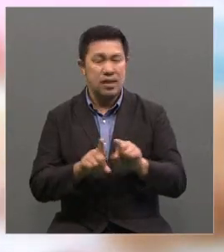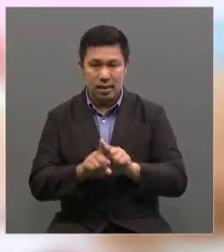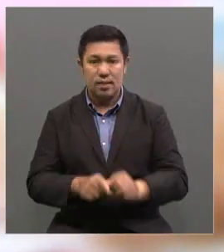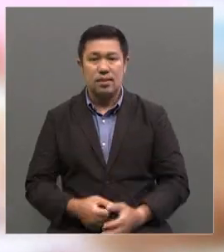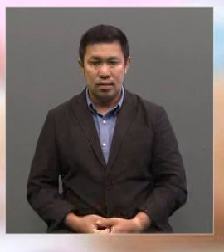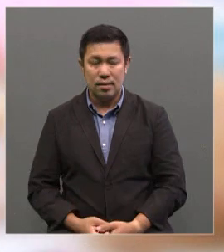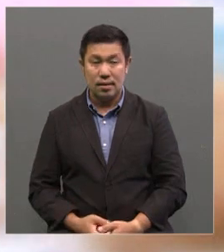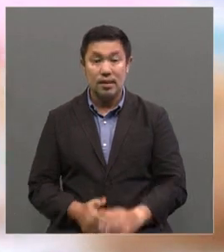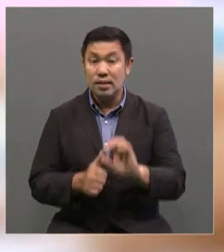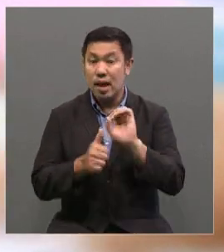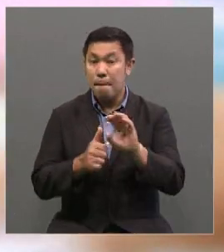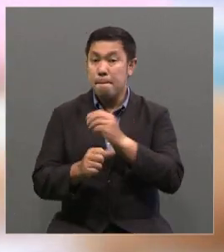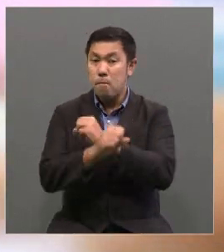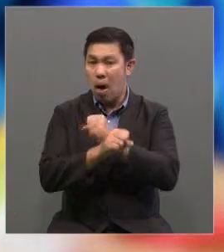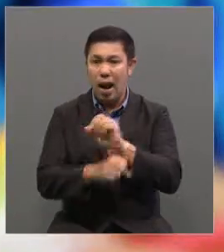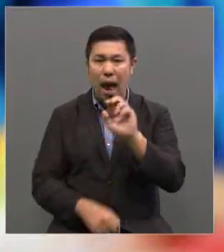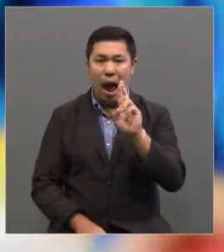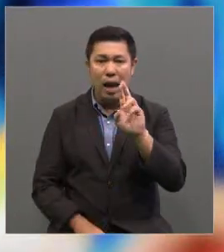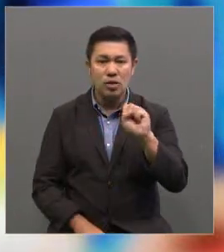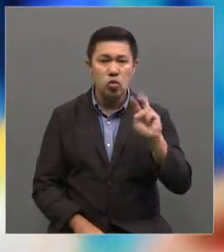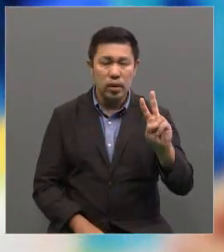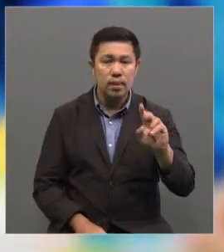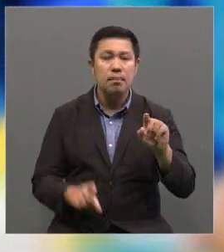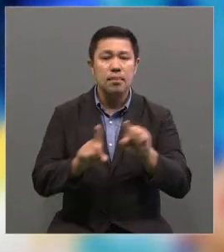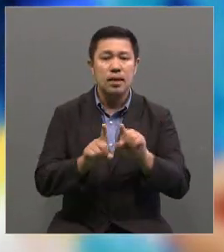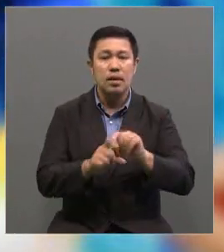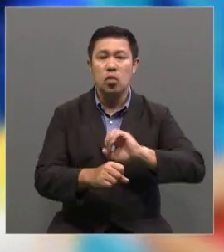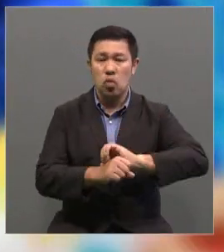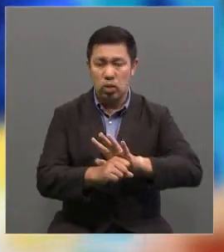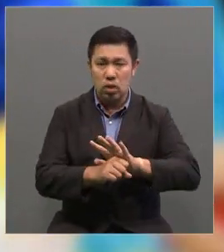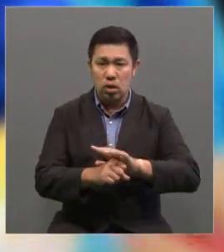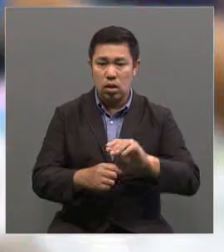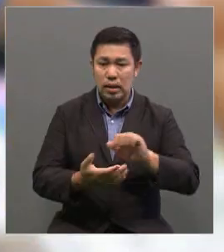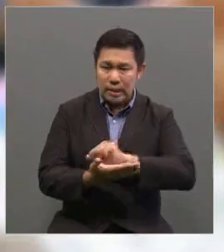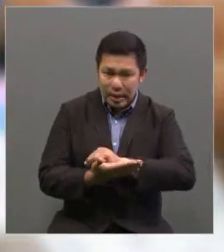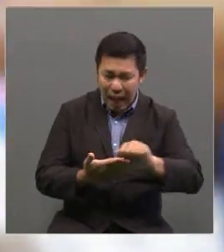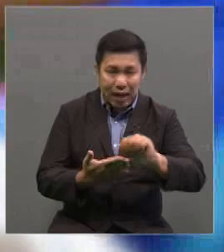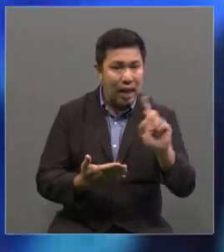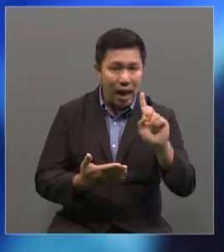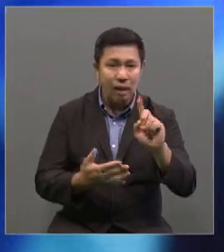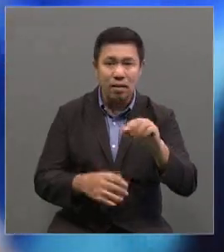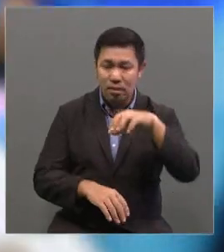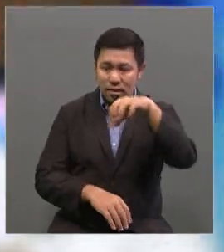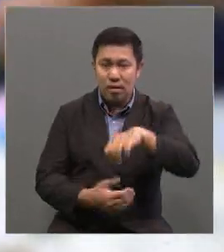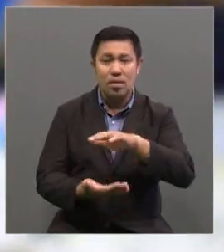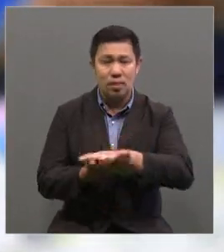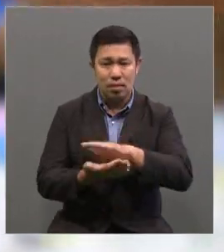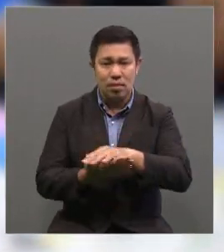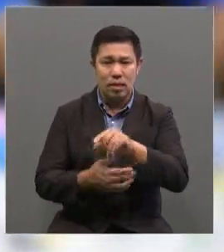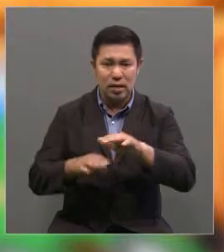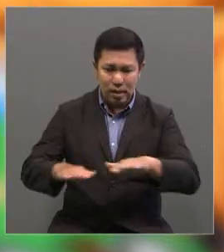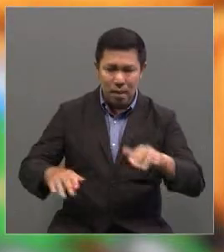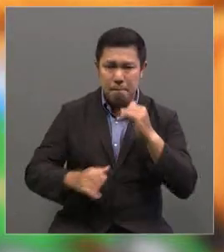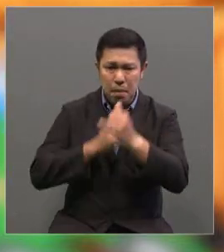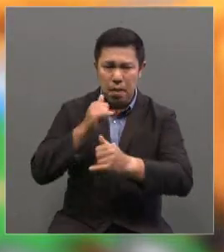อักเสบได้คำแนะนำในการป้องกันโรค rsvก็คล้ายๆโควิด 19เลยฮะรักษาความสะอาดโดยเฉพาะอย่างยิ่งสถานศึกษามันเป็นที่ๆ